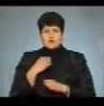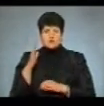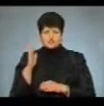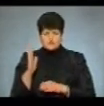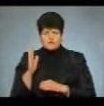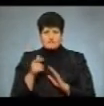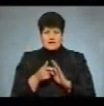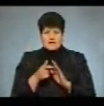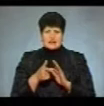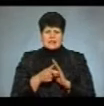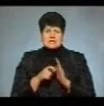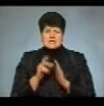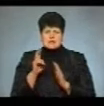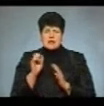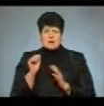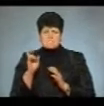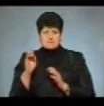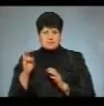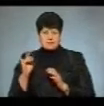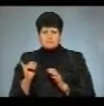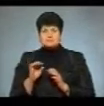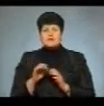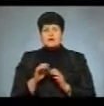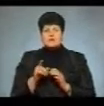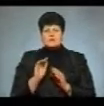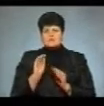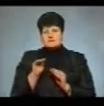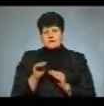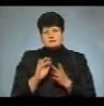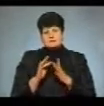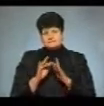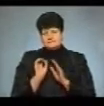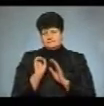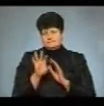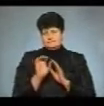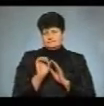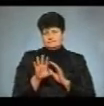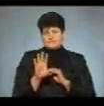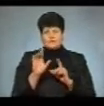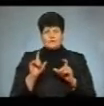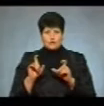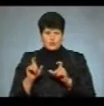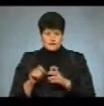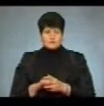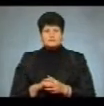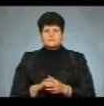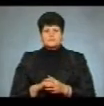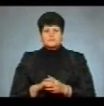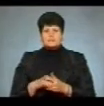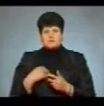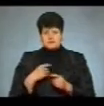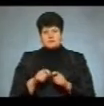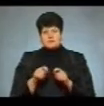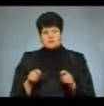в кабінах. Люди фотографувалися, виставляли в соцмережах ці фотографії. Ми